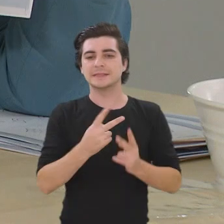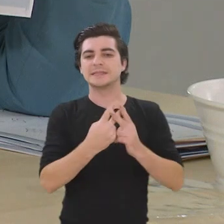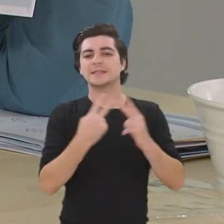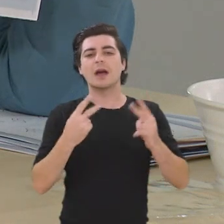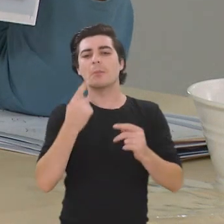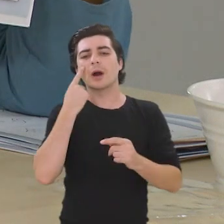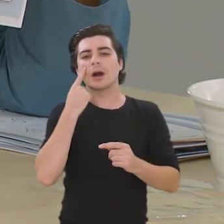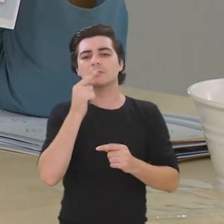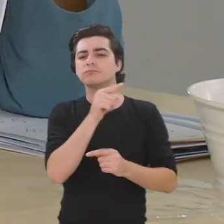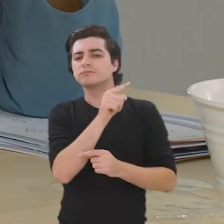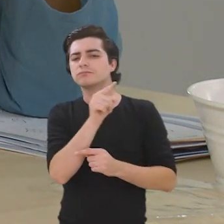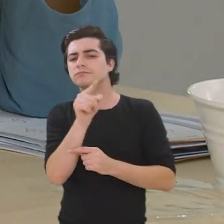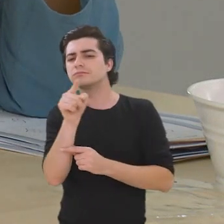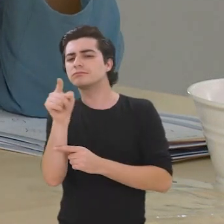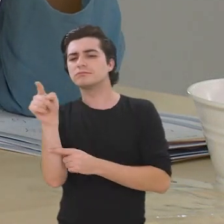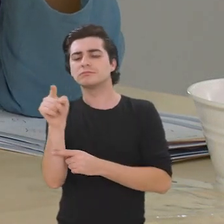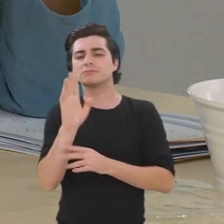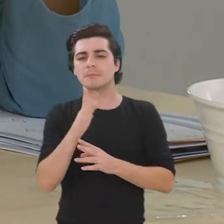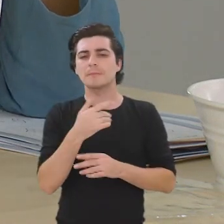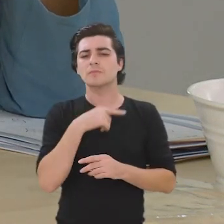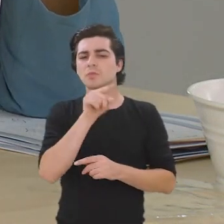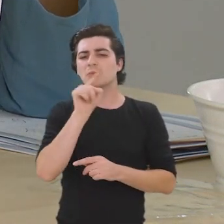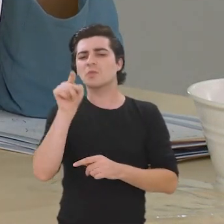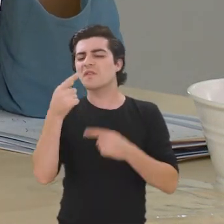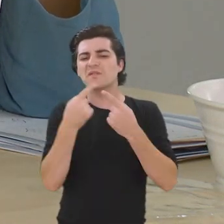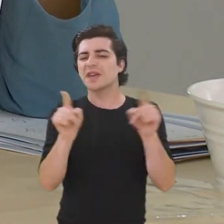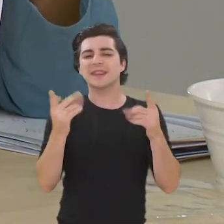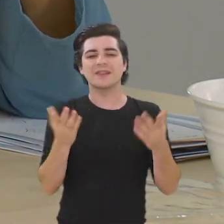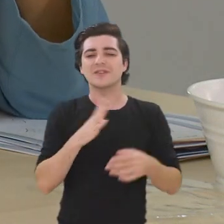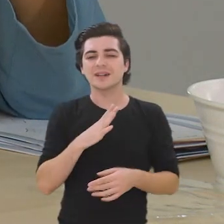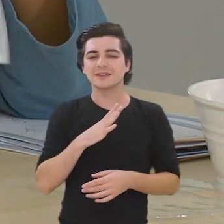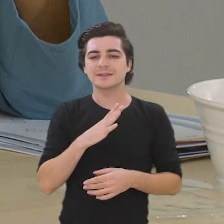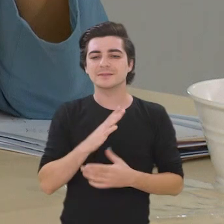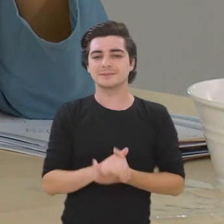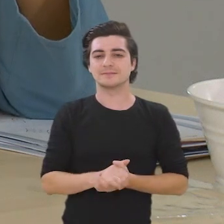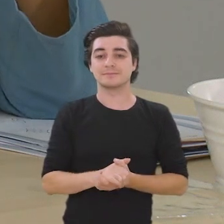Sırayla. Buradaki şekillerden hangisi farklı?